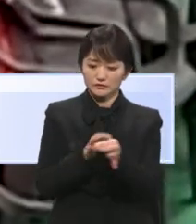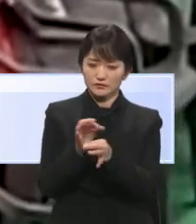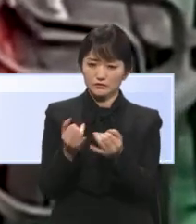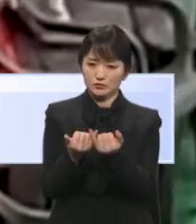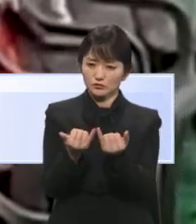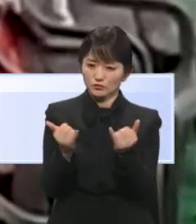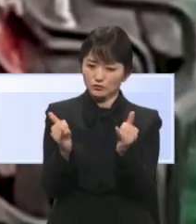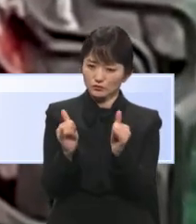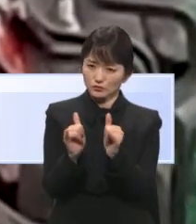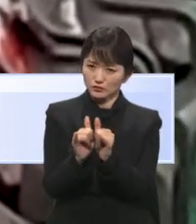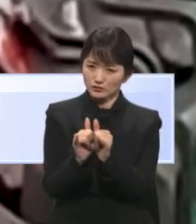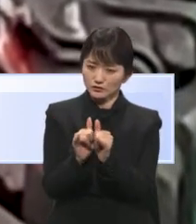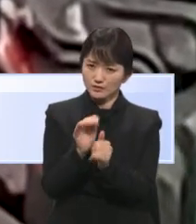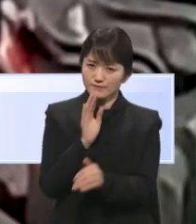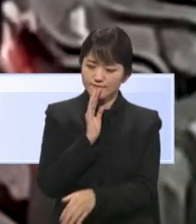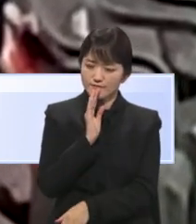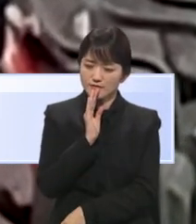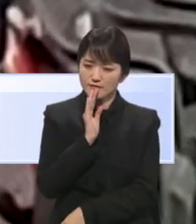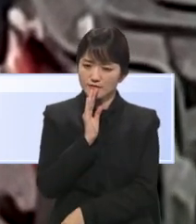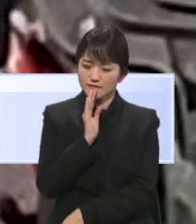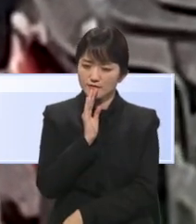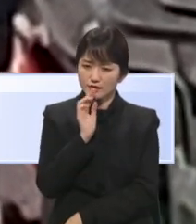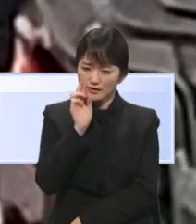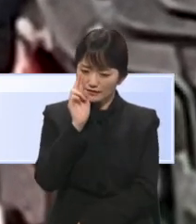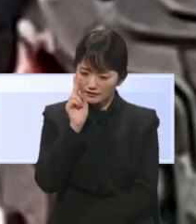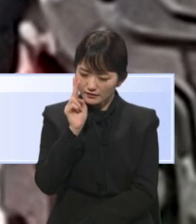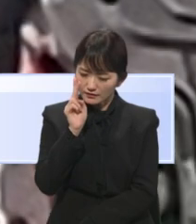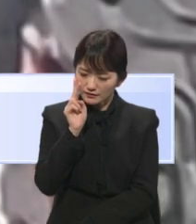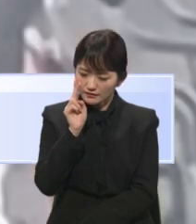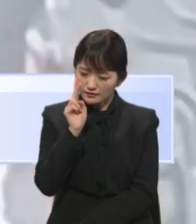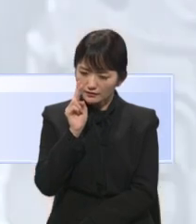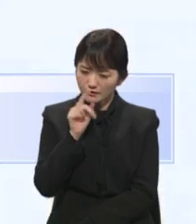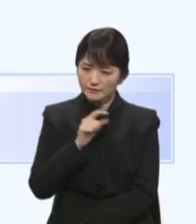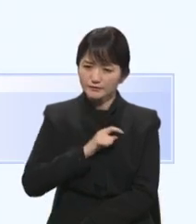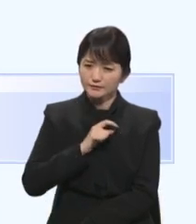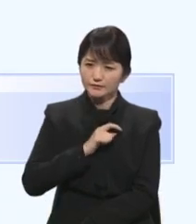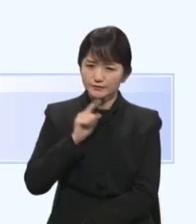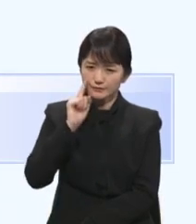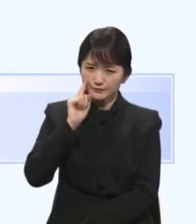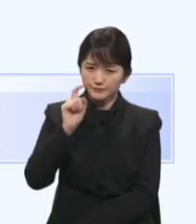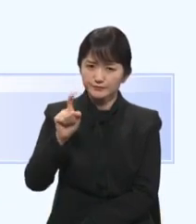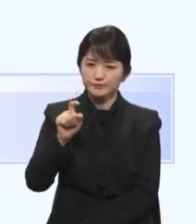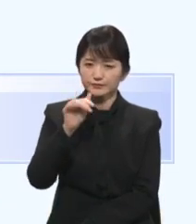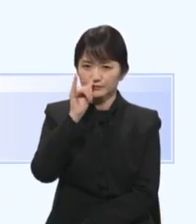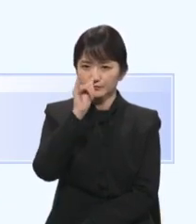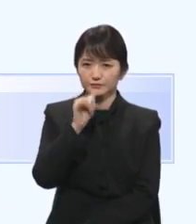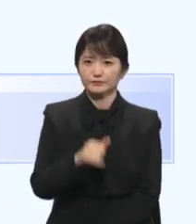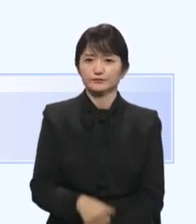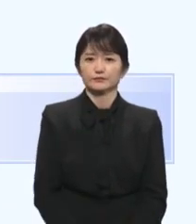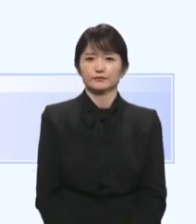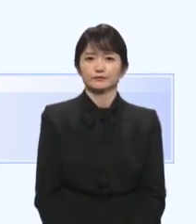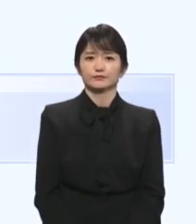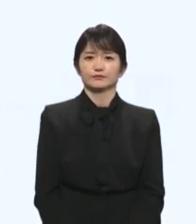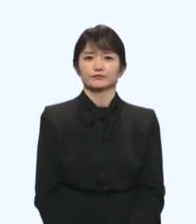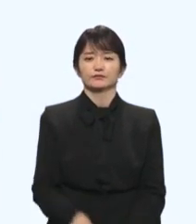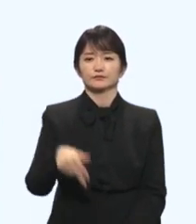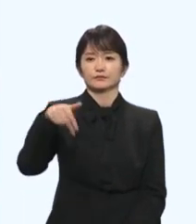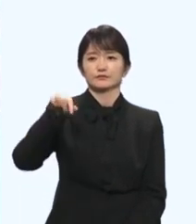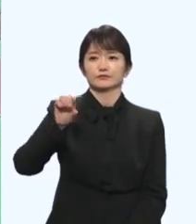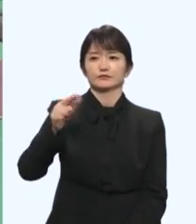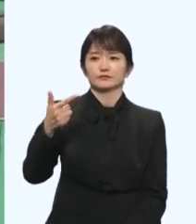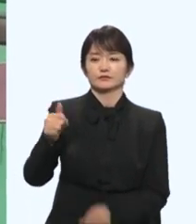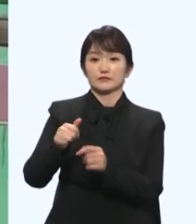아니었는지를 좀 의심해 볼 만한 그런 정황이 되지 않을까라고 생각듭니다 자 그 전씨가